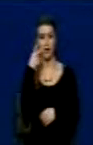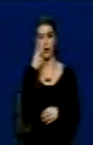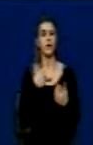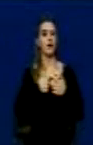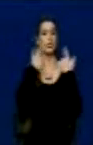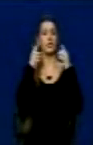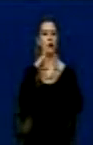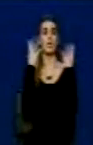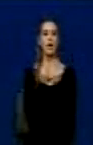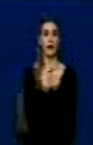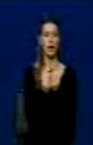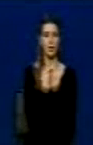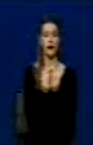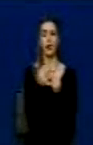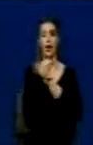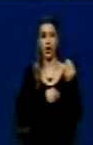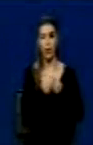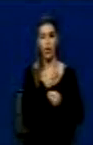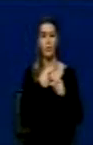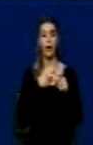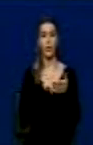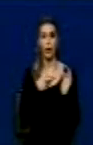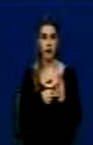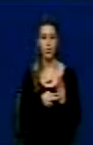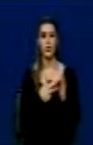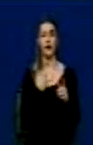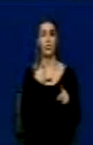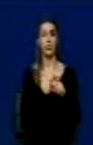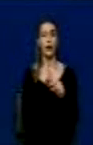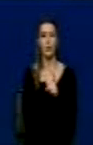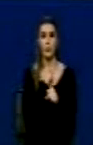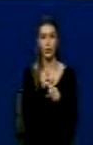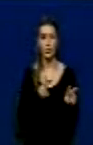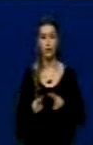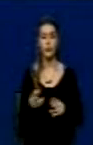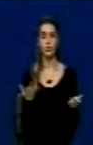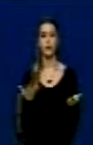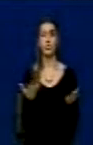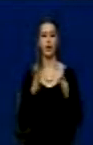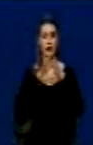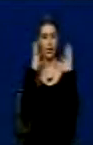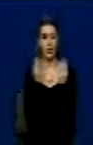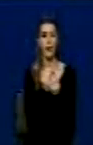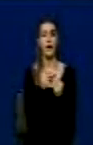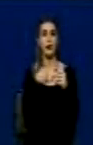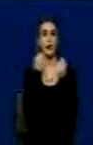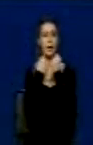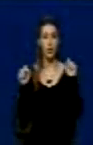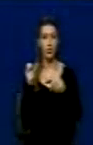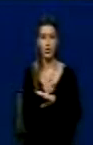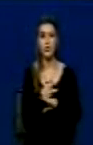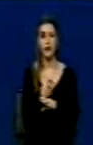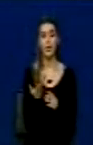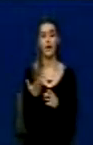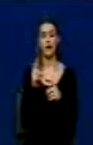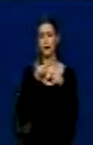gjendjen politike, edhe gjendjen ekonomike në Kosovë, edhe funksionimin e drejtësisë, nivelin e demokracisë që e kemi në